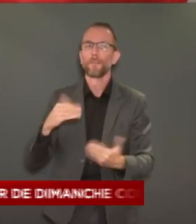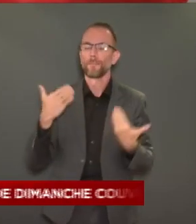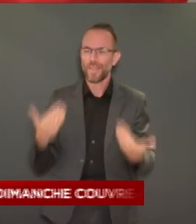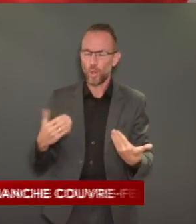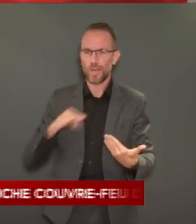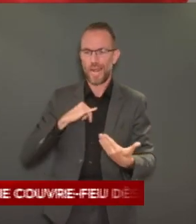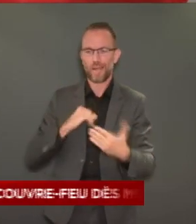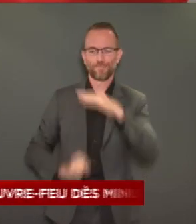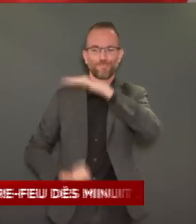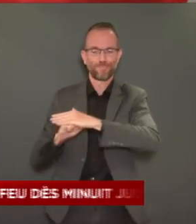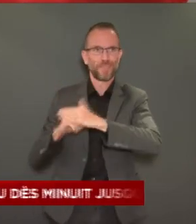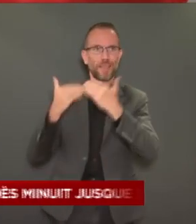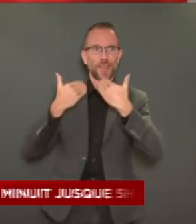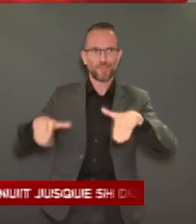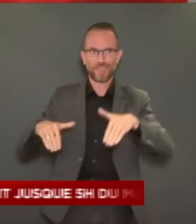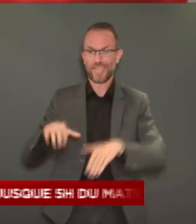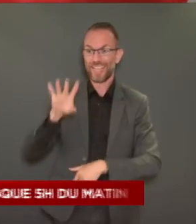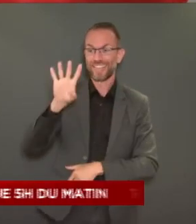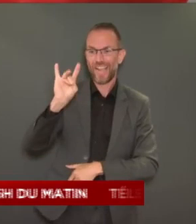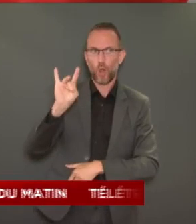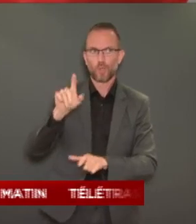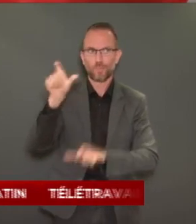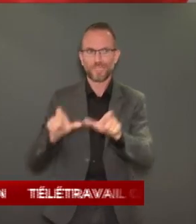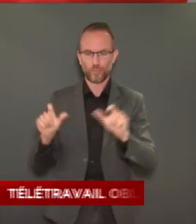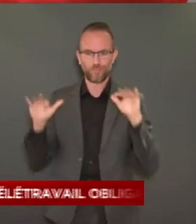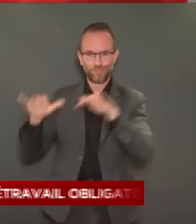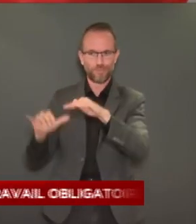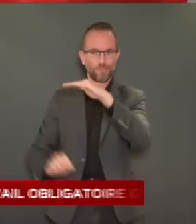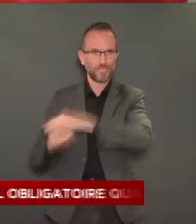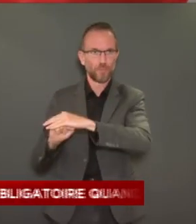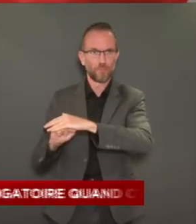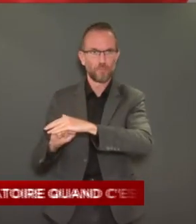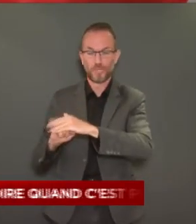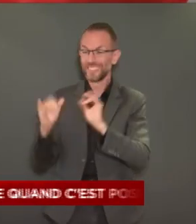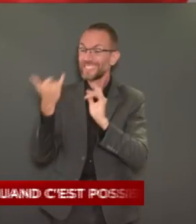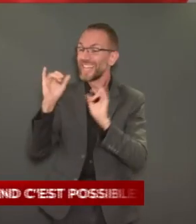personnes dans des activités non couvertes par les protocoles.